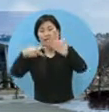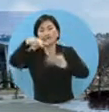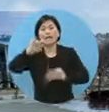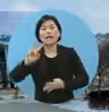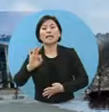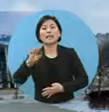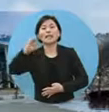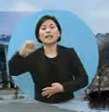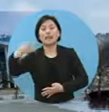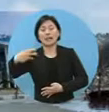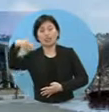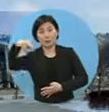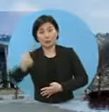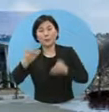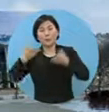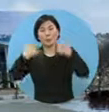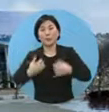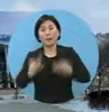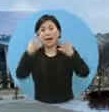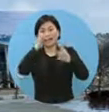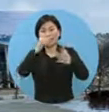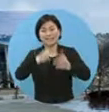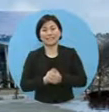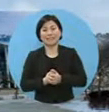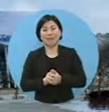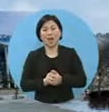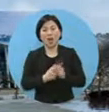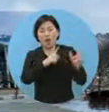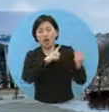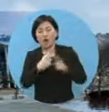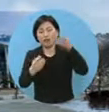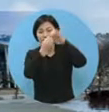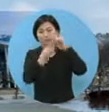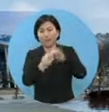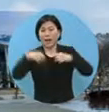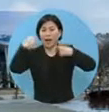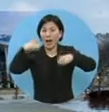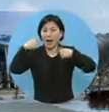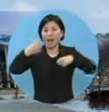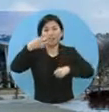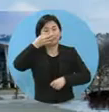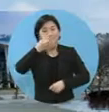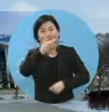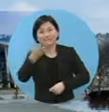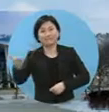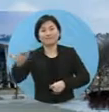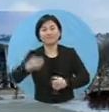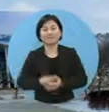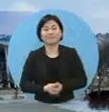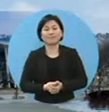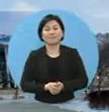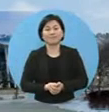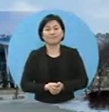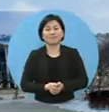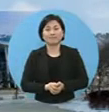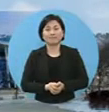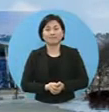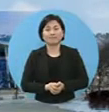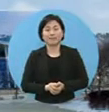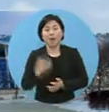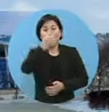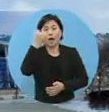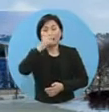열립니다. 발광대 놀이 시연 등 향토색 짙은 전통 민속 공연이 다채롭게 펼쳐집니다. 광양